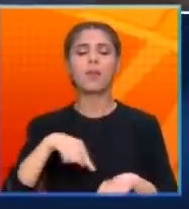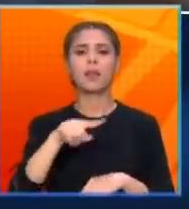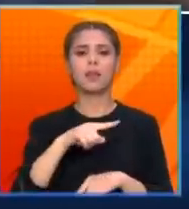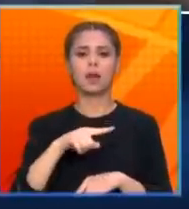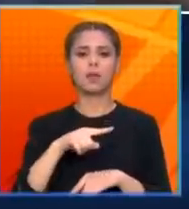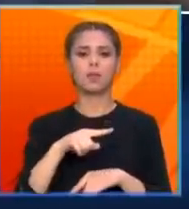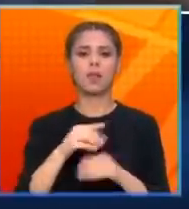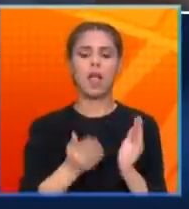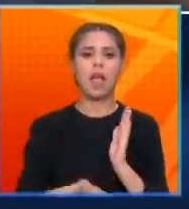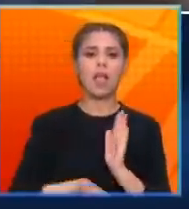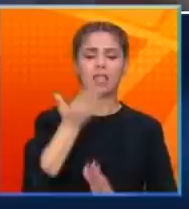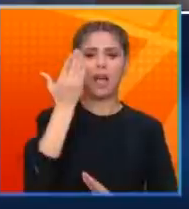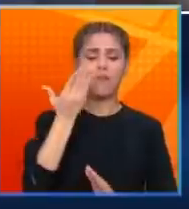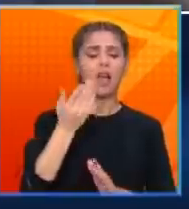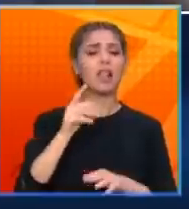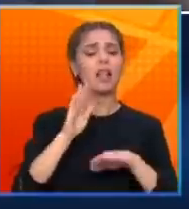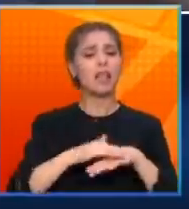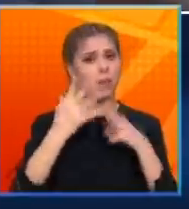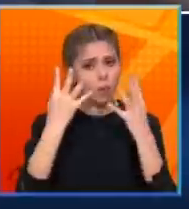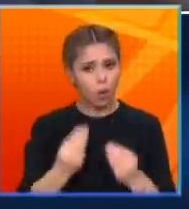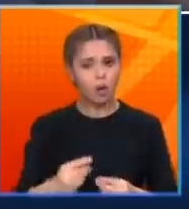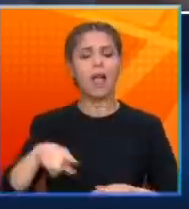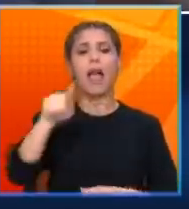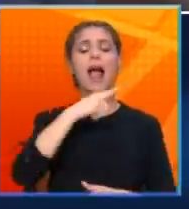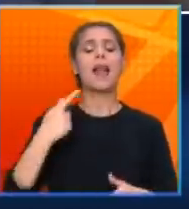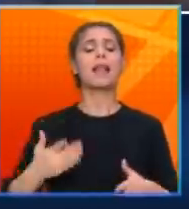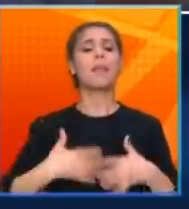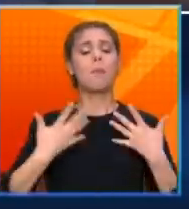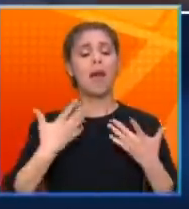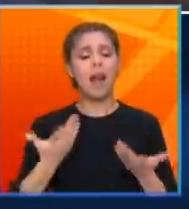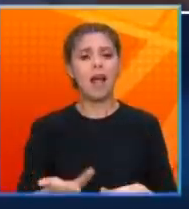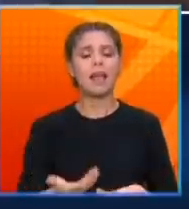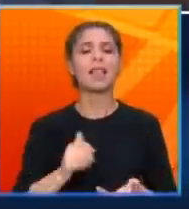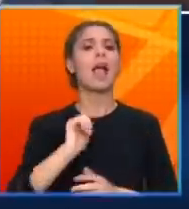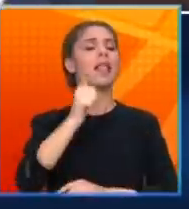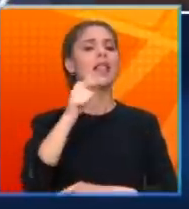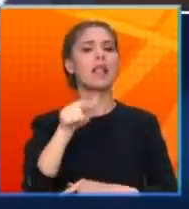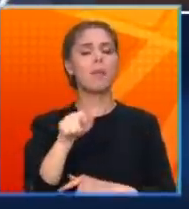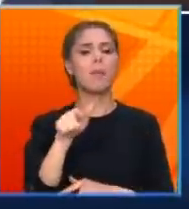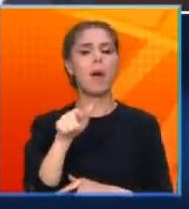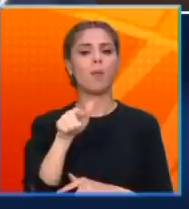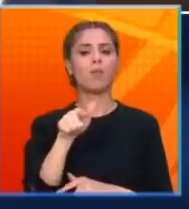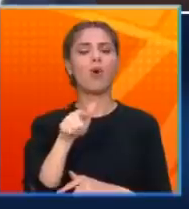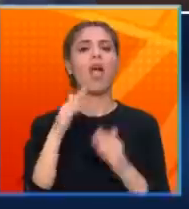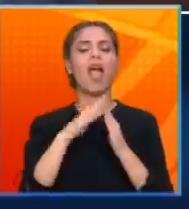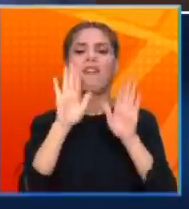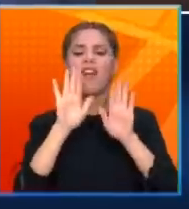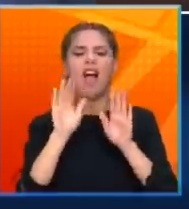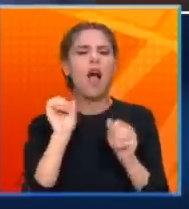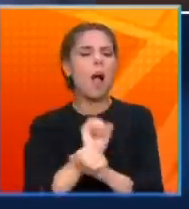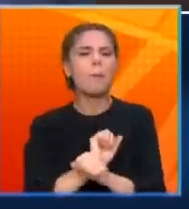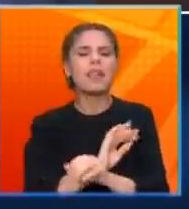yaptıklarımızdan hatta biraz daha fazlasını yaparsak, işte o hepimizin merak ettiği ne zaman bu işte ev hapsinden